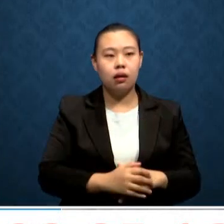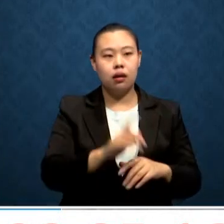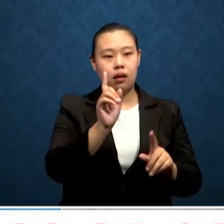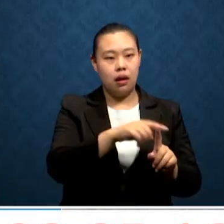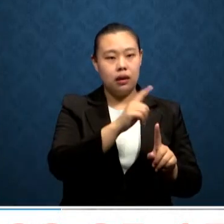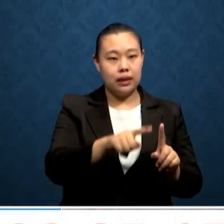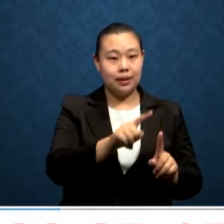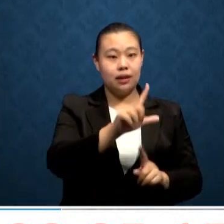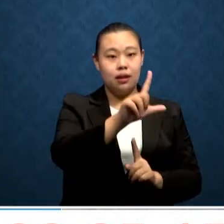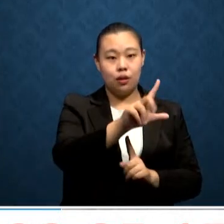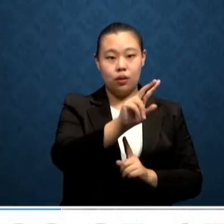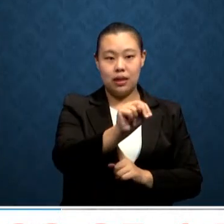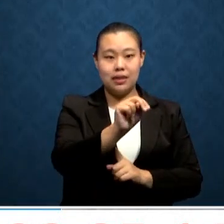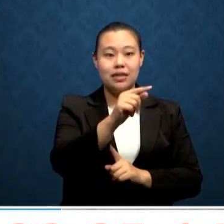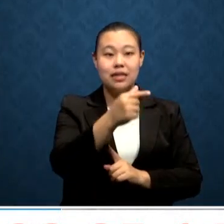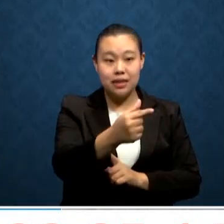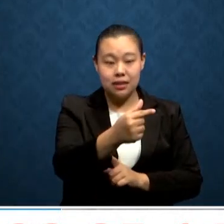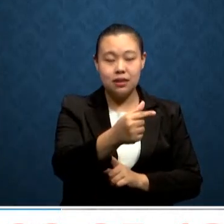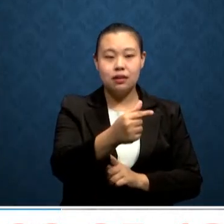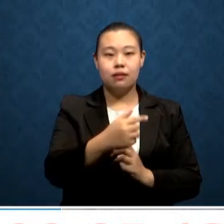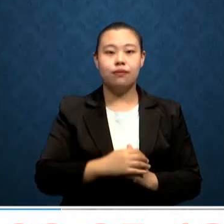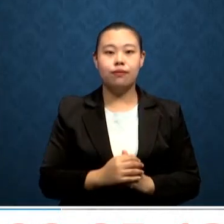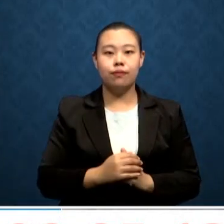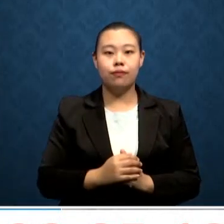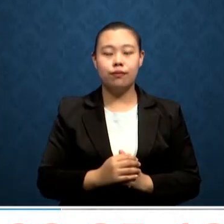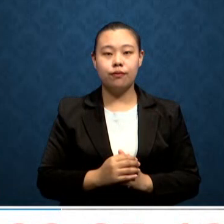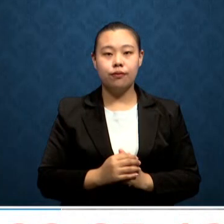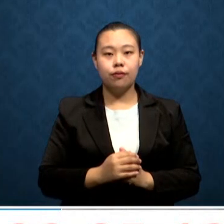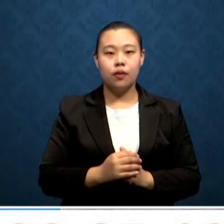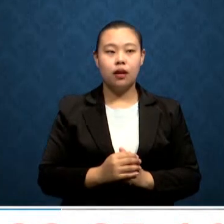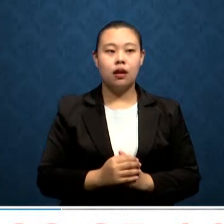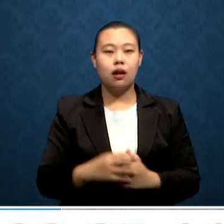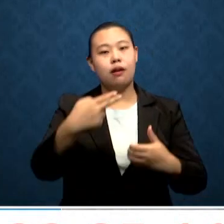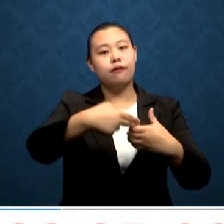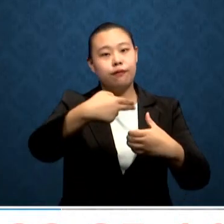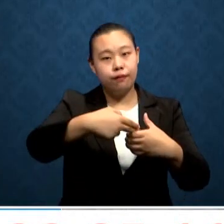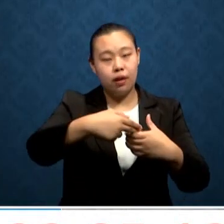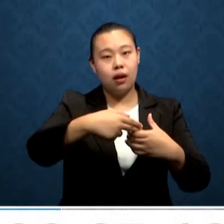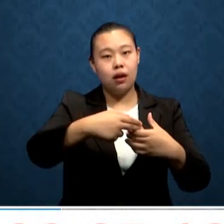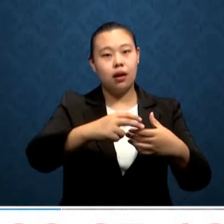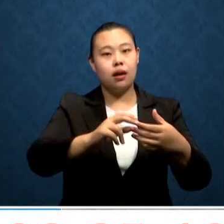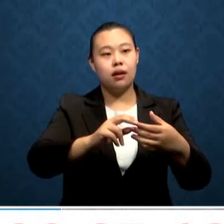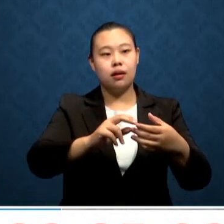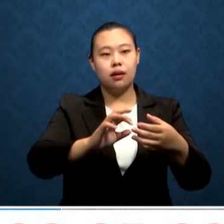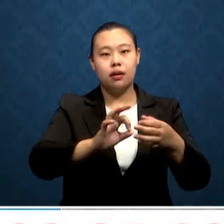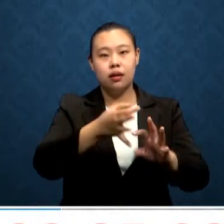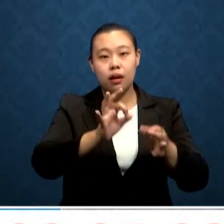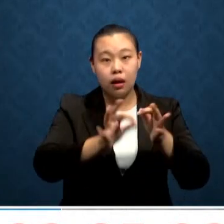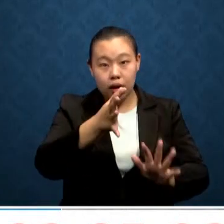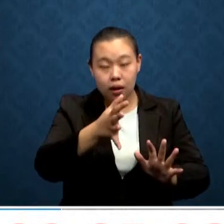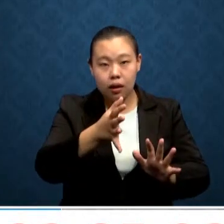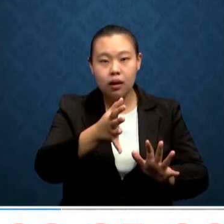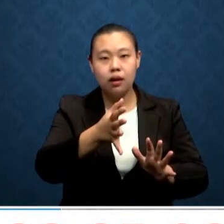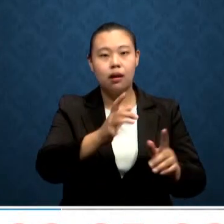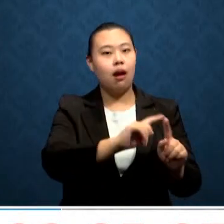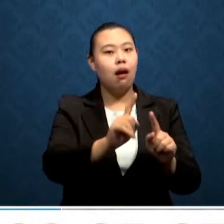LNG รวมการจัดหาด้านเชื้อเพลิงและค่าเชื้อเพลิง